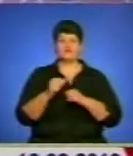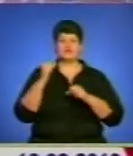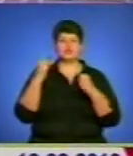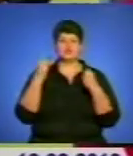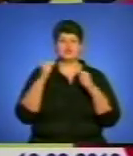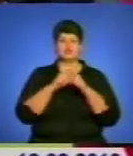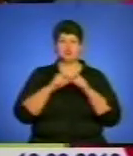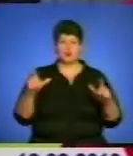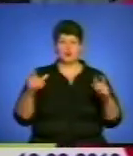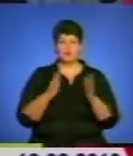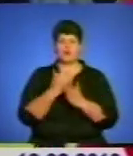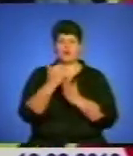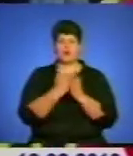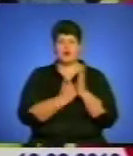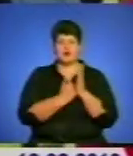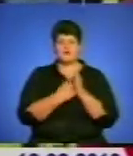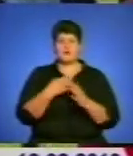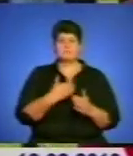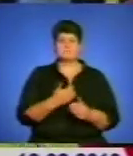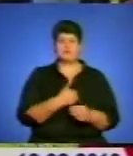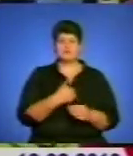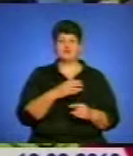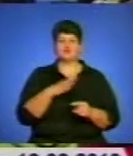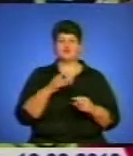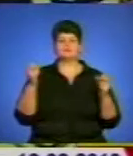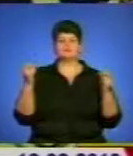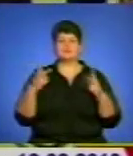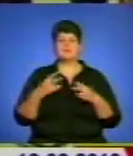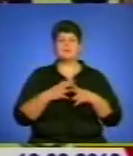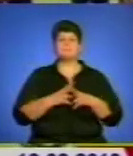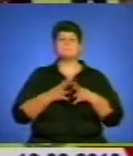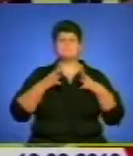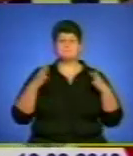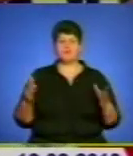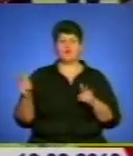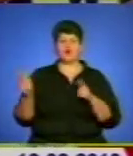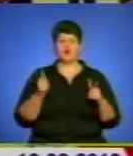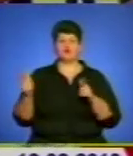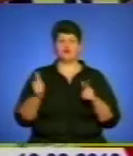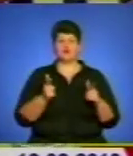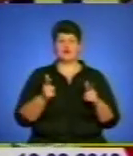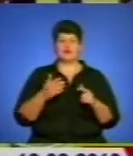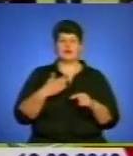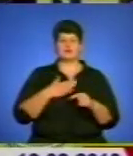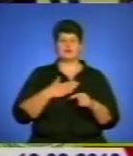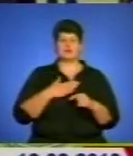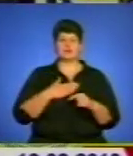програму. Бажано було б, щоб фахівців було більше, щоб готували їх наші